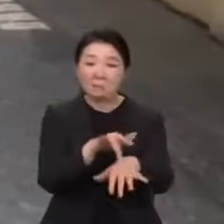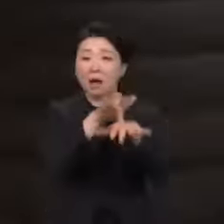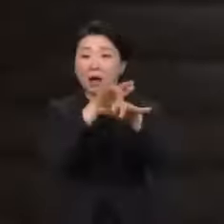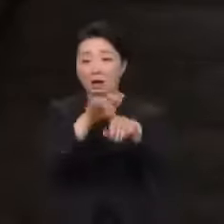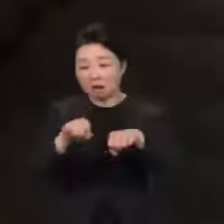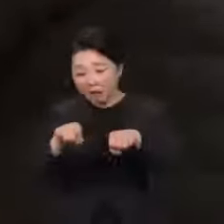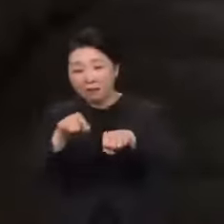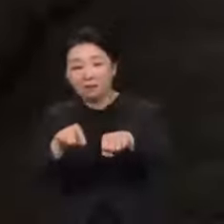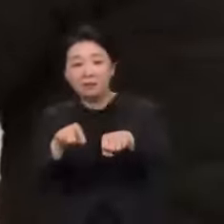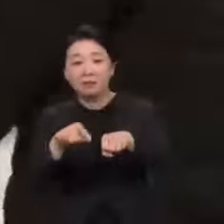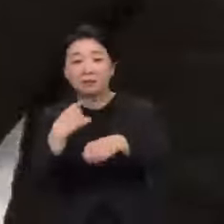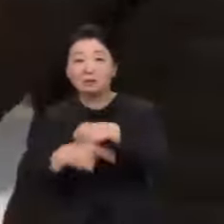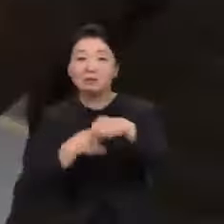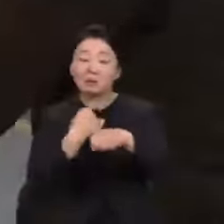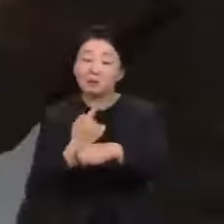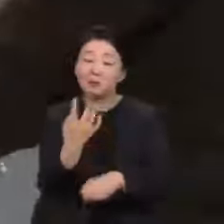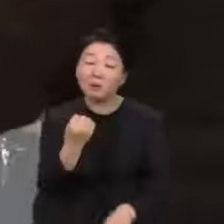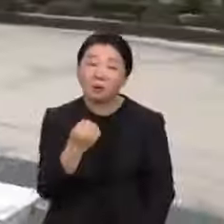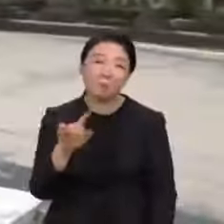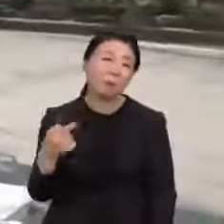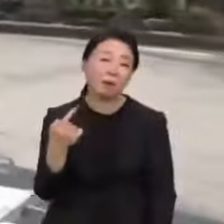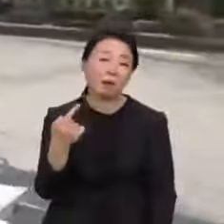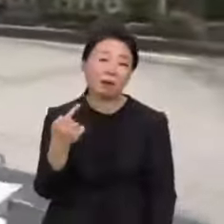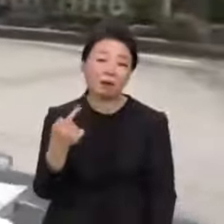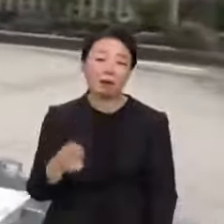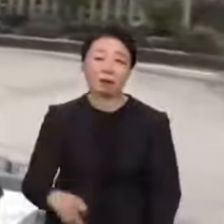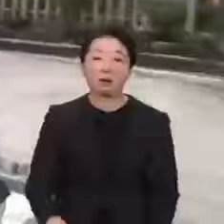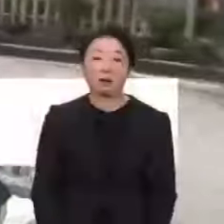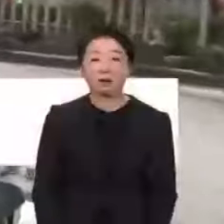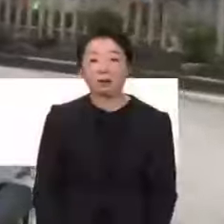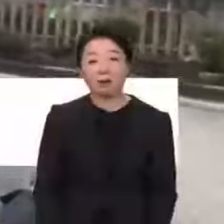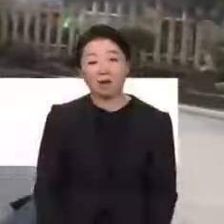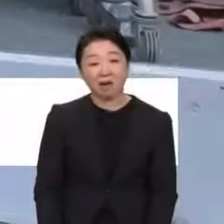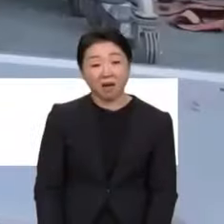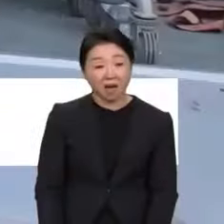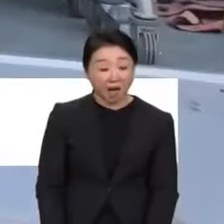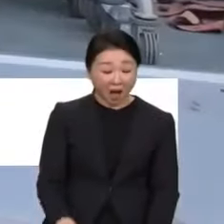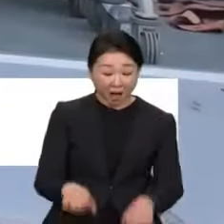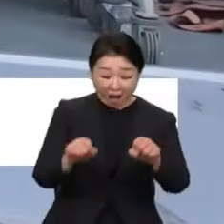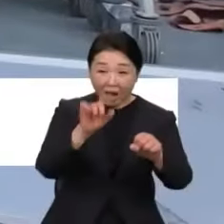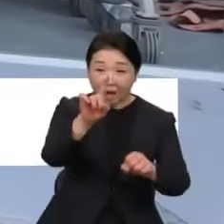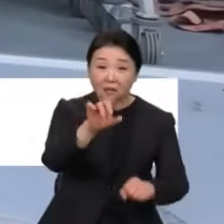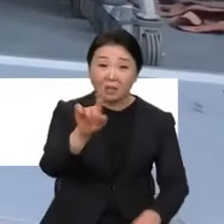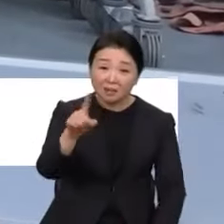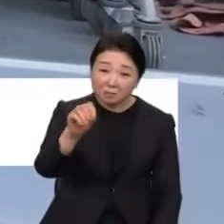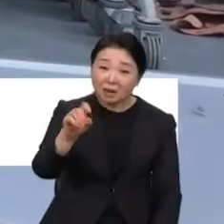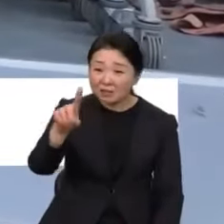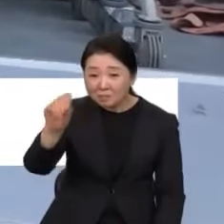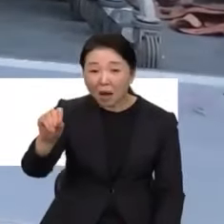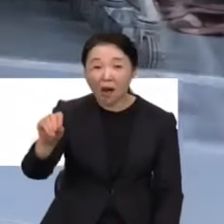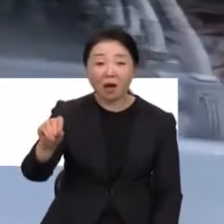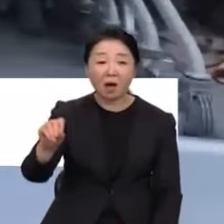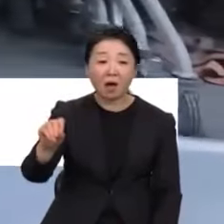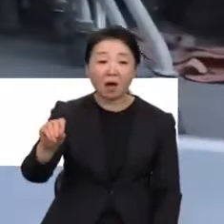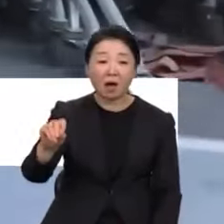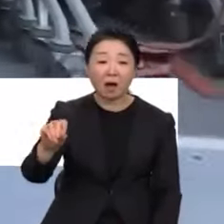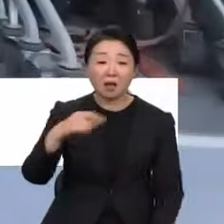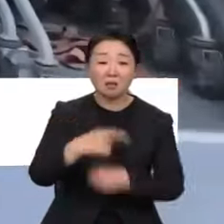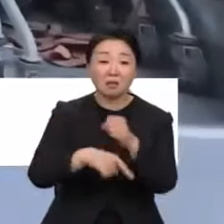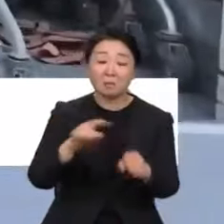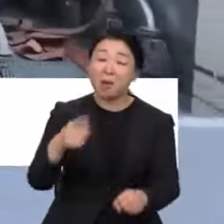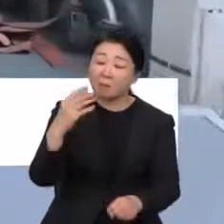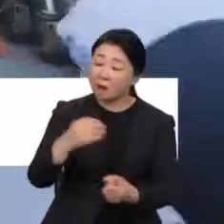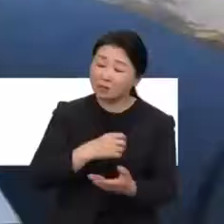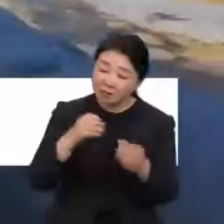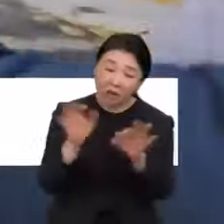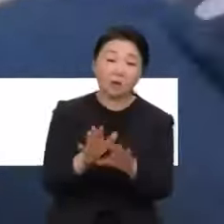쇼핑카트가 1년이면 100여 대가 넘습니다. 또 이 가게 10만 원씩인데 응? 1년에 100개씩 버리기 없어져요. 이걸